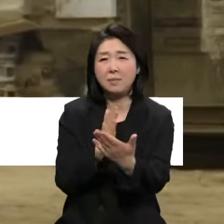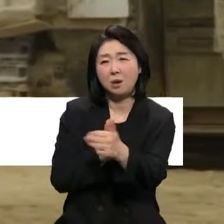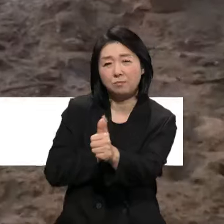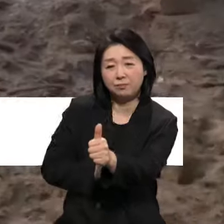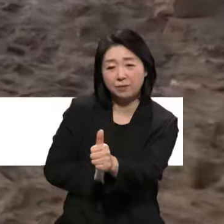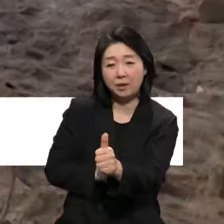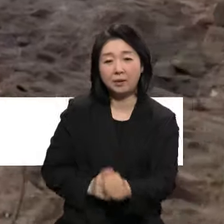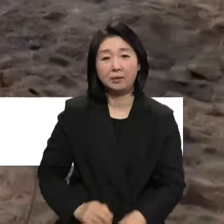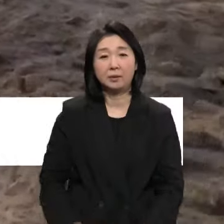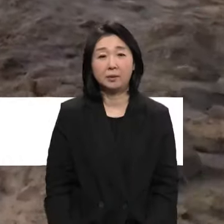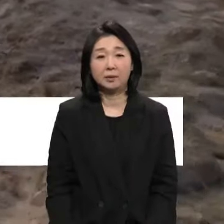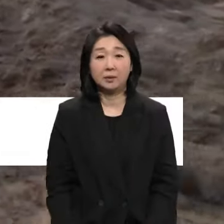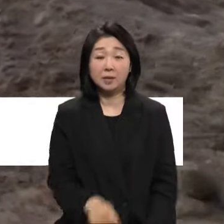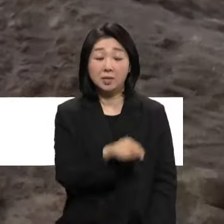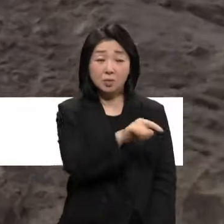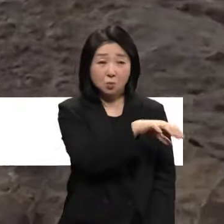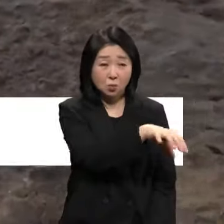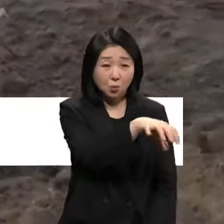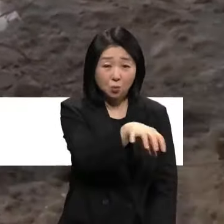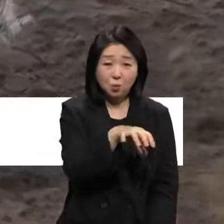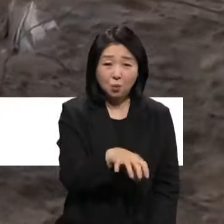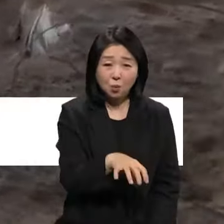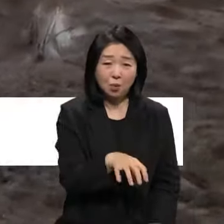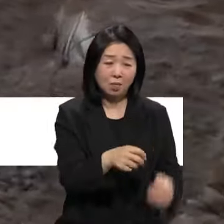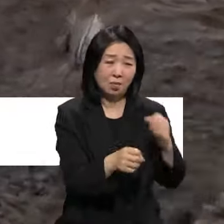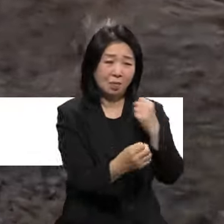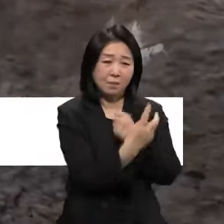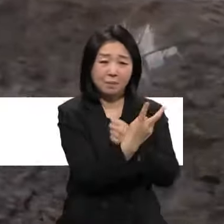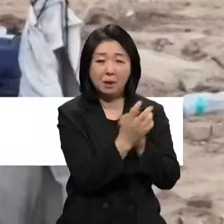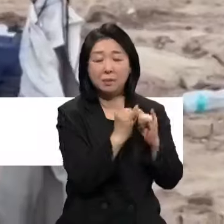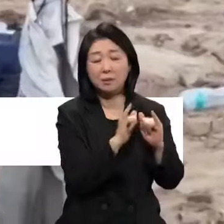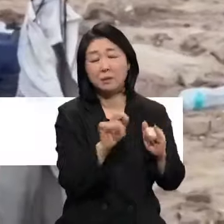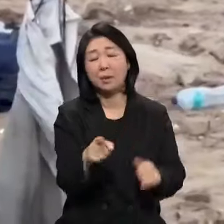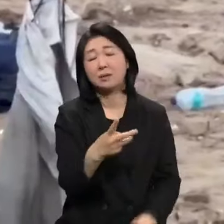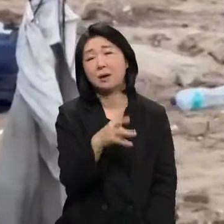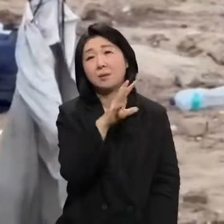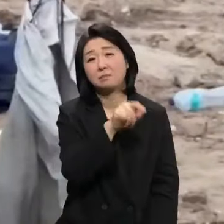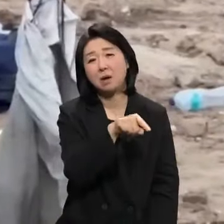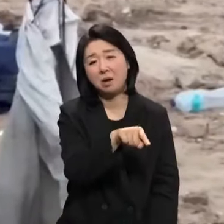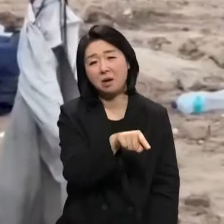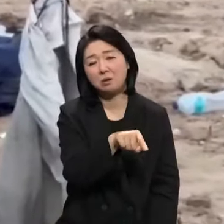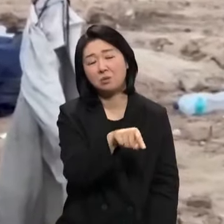있습니다 가자지구 곳곳에 있던 민 140만명이